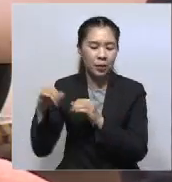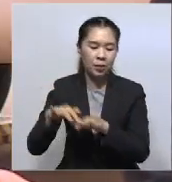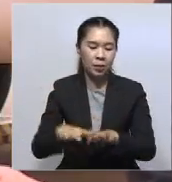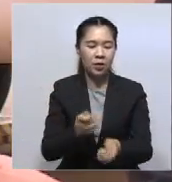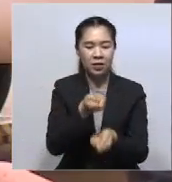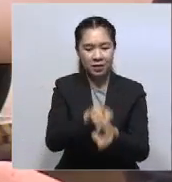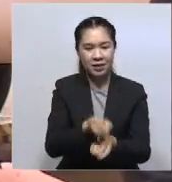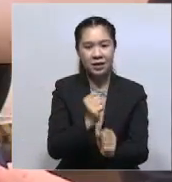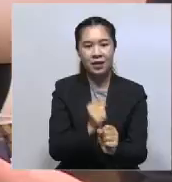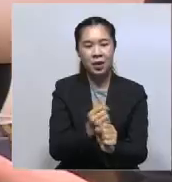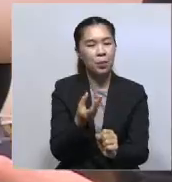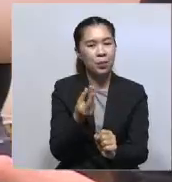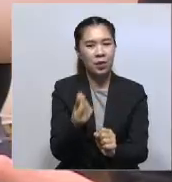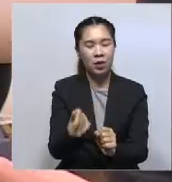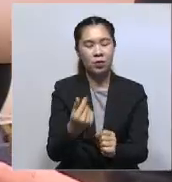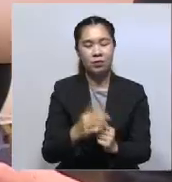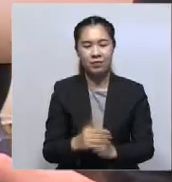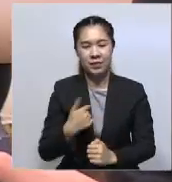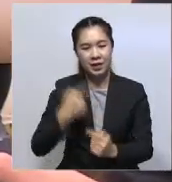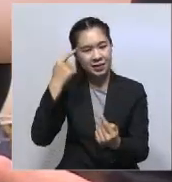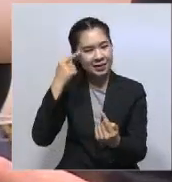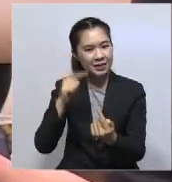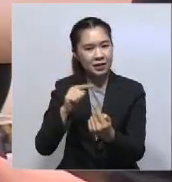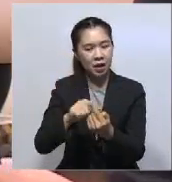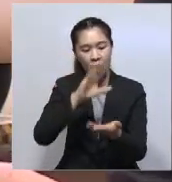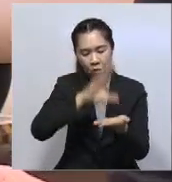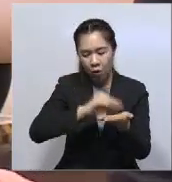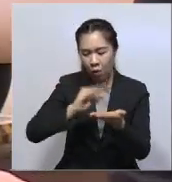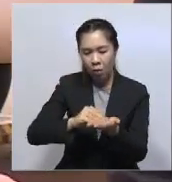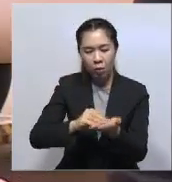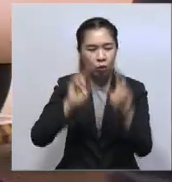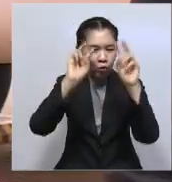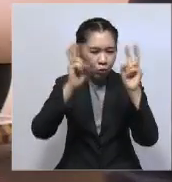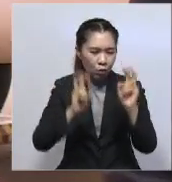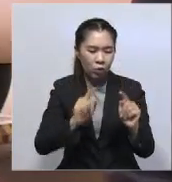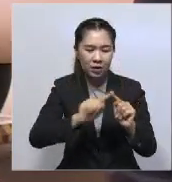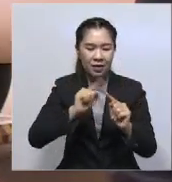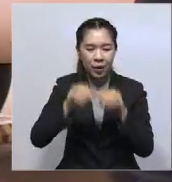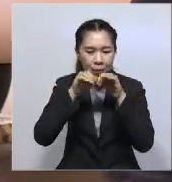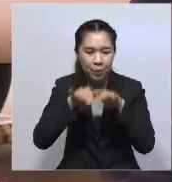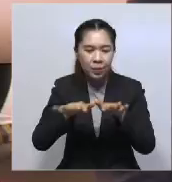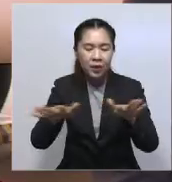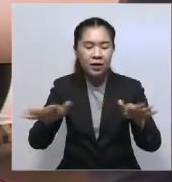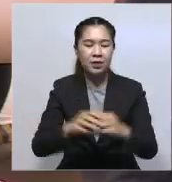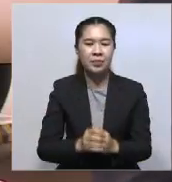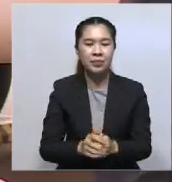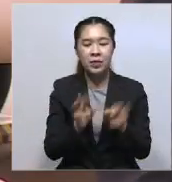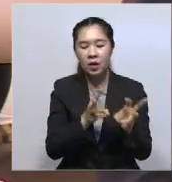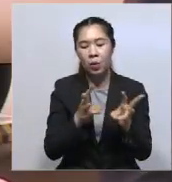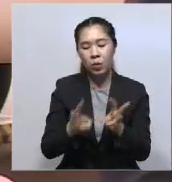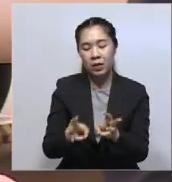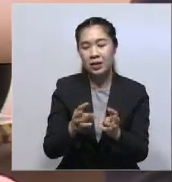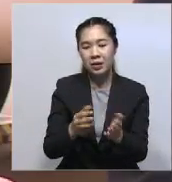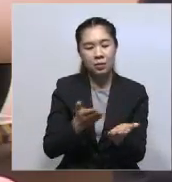ขึ้นเนี่ยครับนี่คือสิ่งที่เราตั้งใจไว้ว่าเราจะหาข้อมูลทุกเรื่องทุกอย่างที่มีอยู่มานำเสนอให้ได้แล้วก็วิธีการนำ